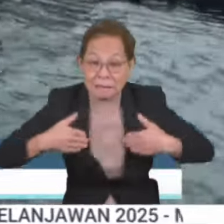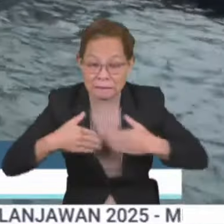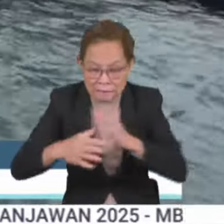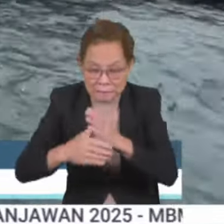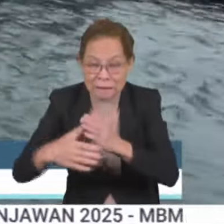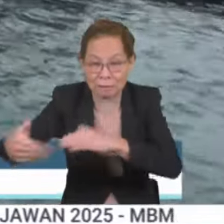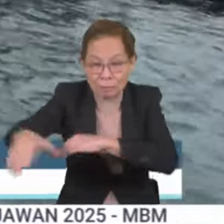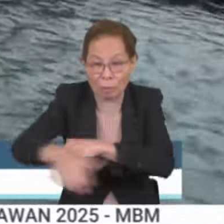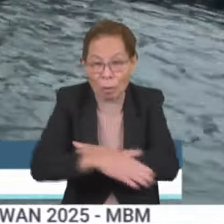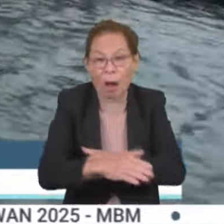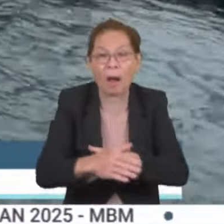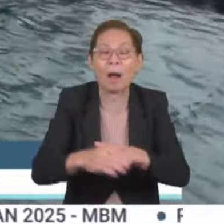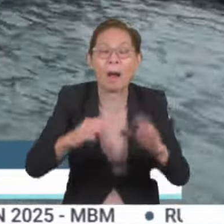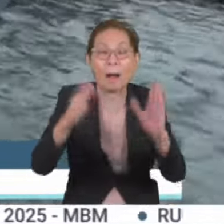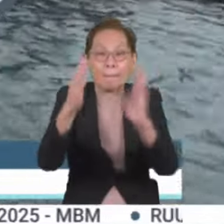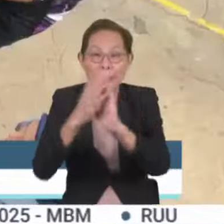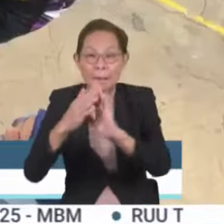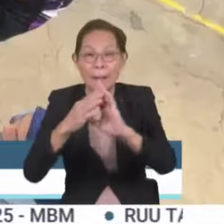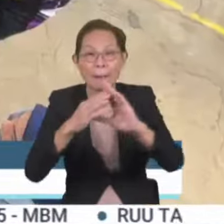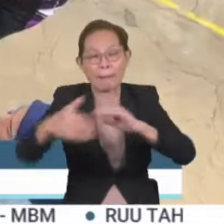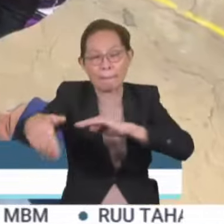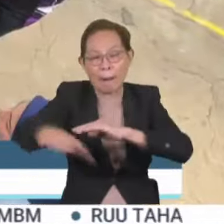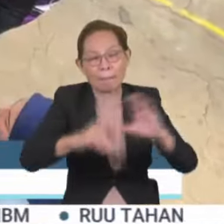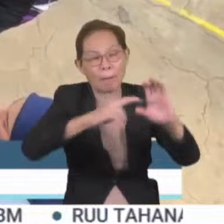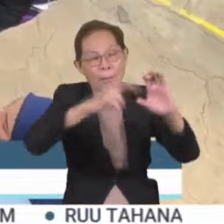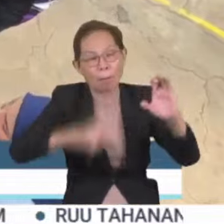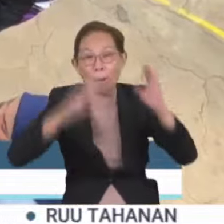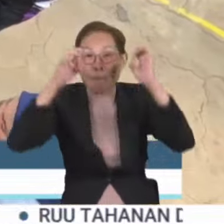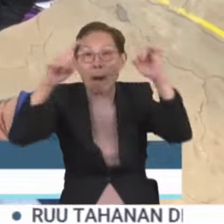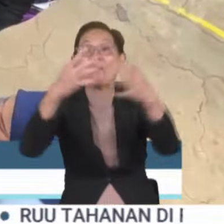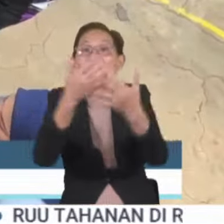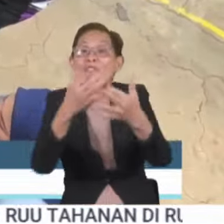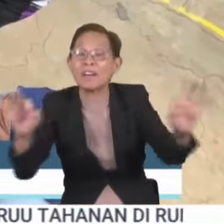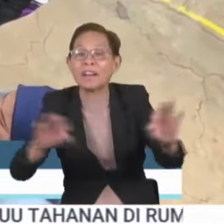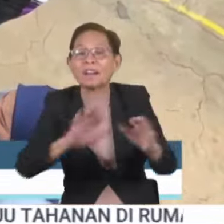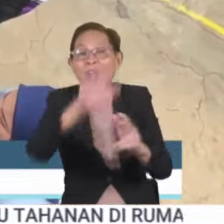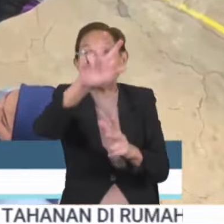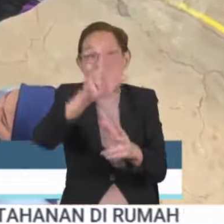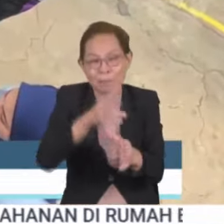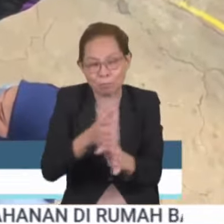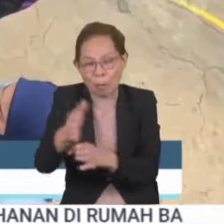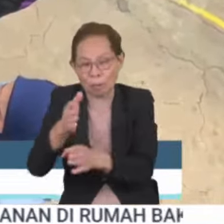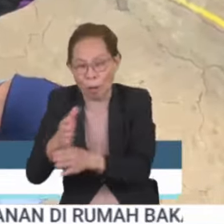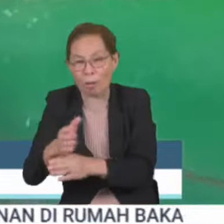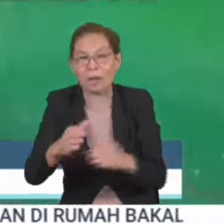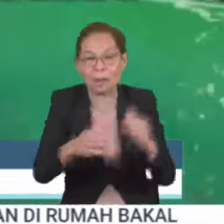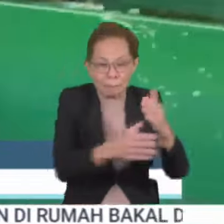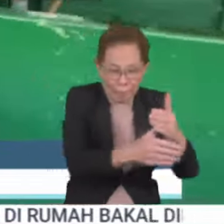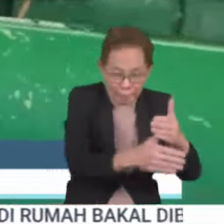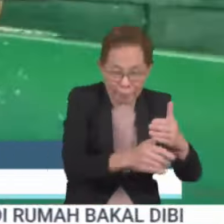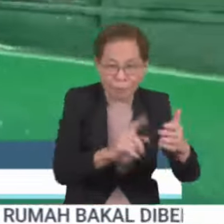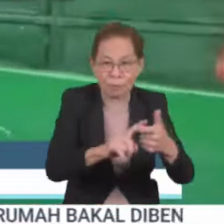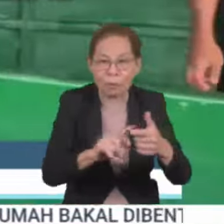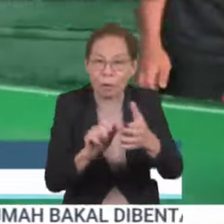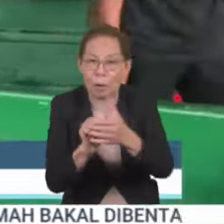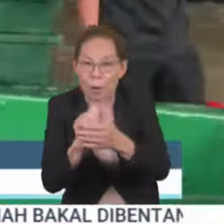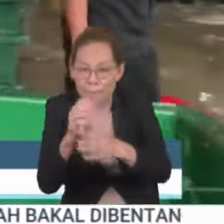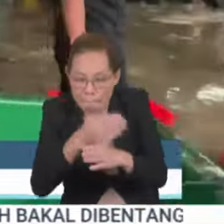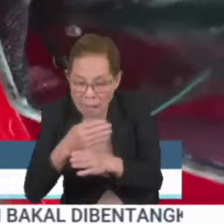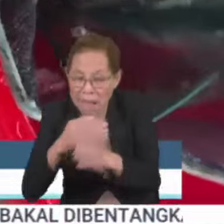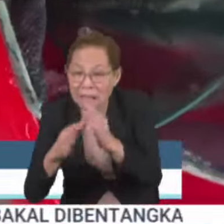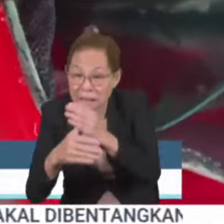KPSN di Bandar Maritim Lumut menawarkan pendidikan percuma bagi tiga bidang kemahiran teknikal perikanan iaitu